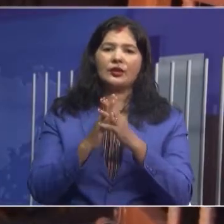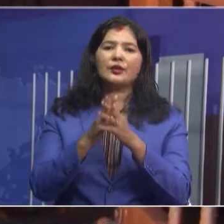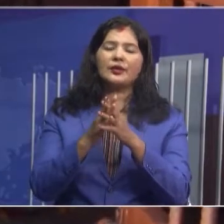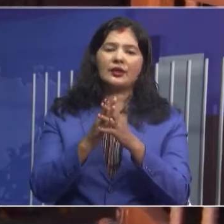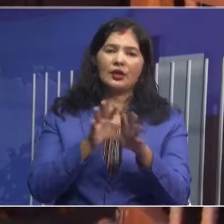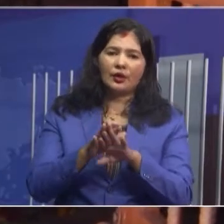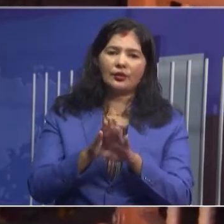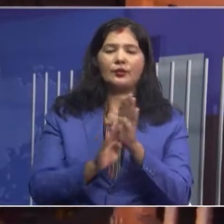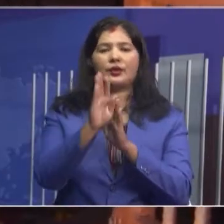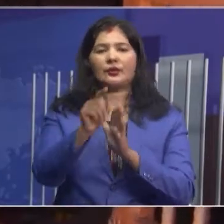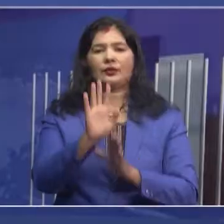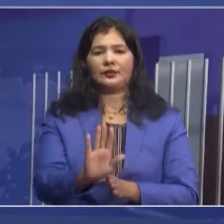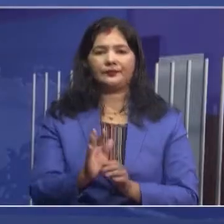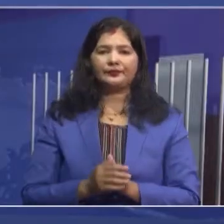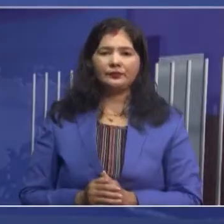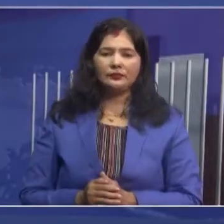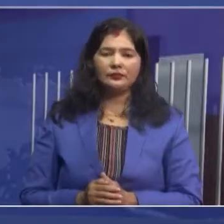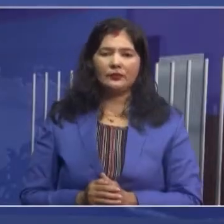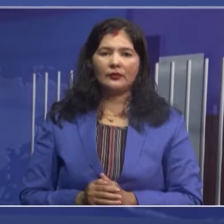बढेको हो।